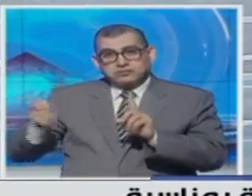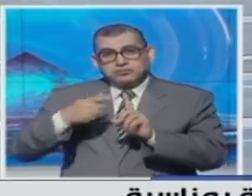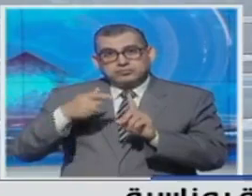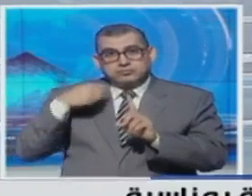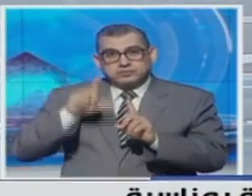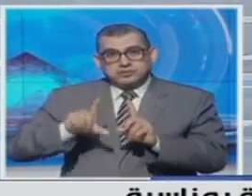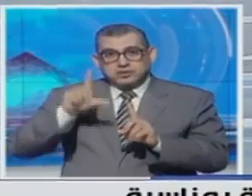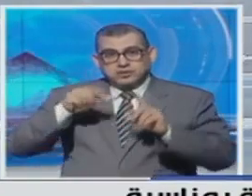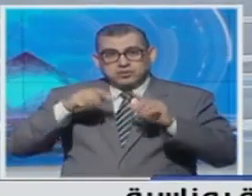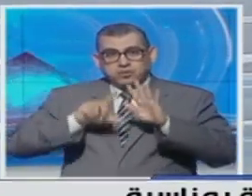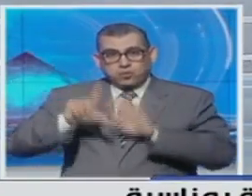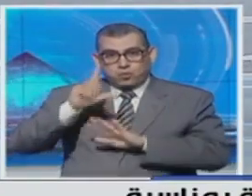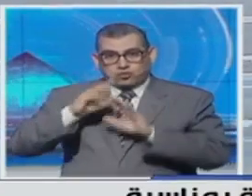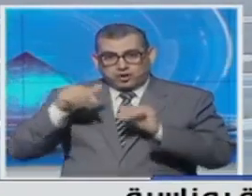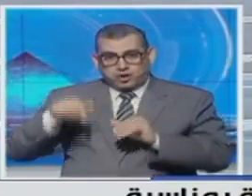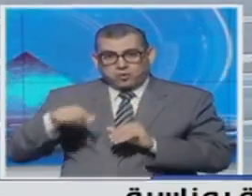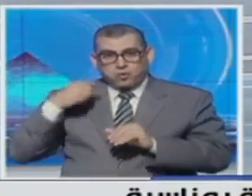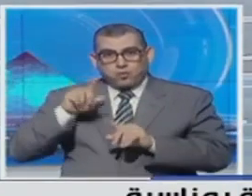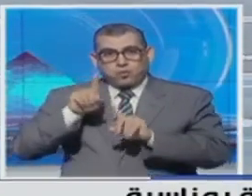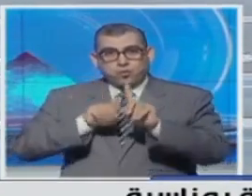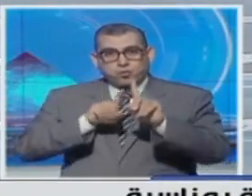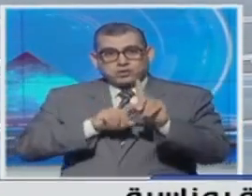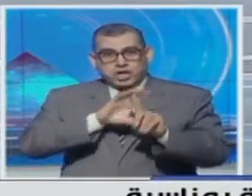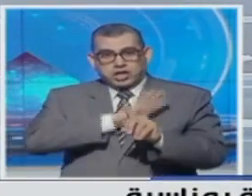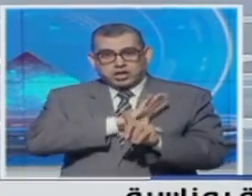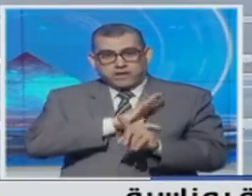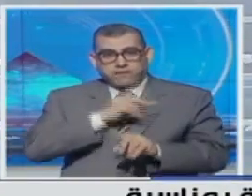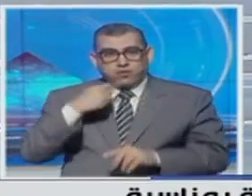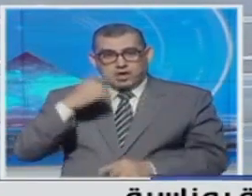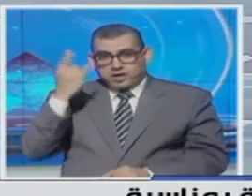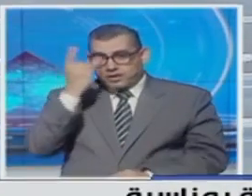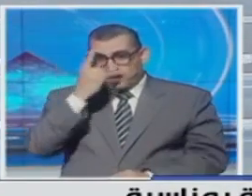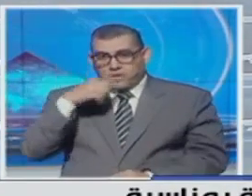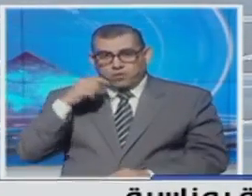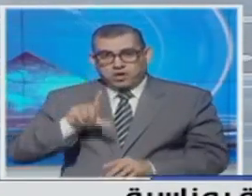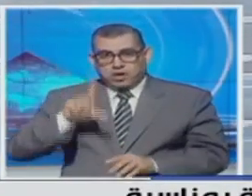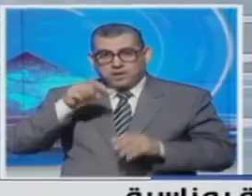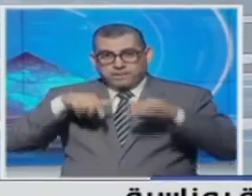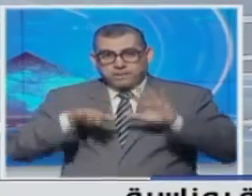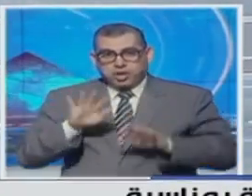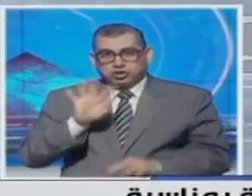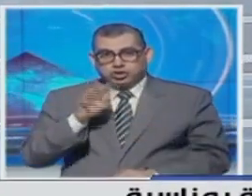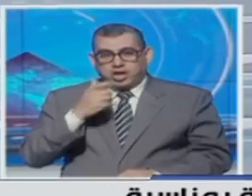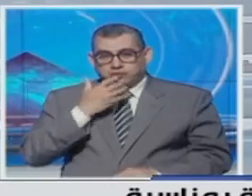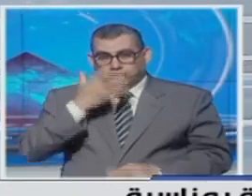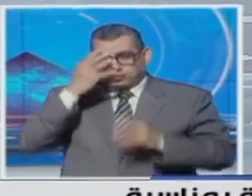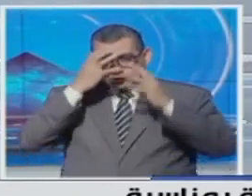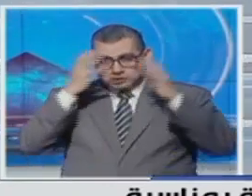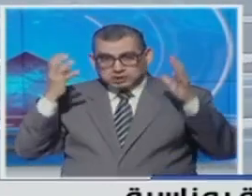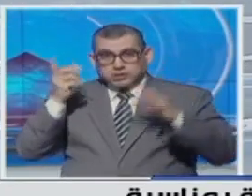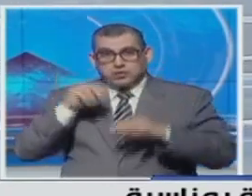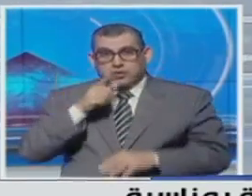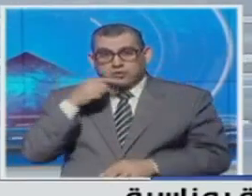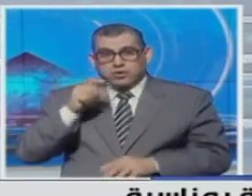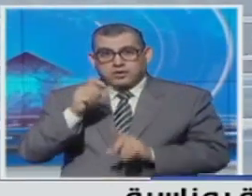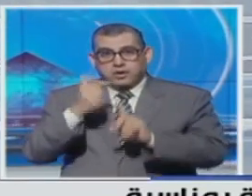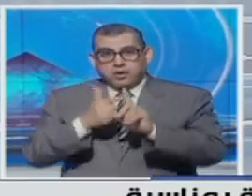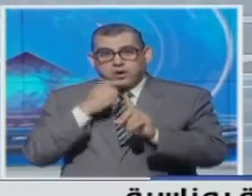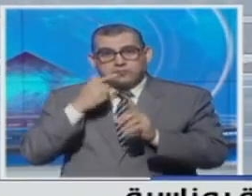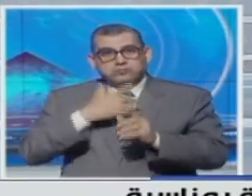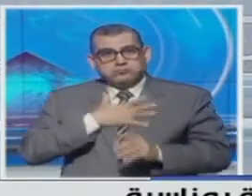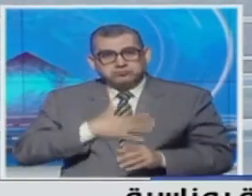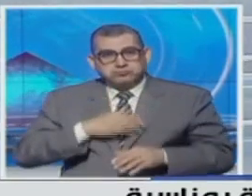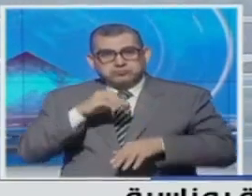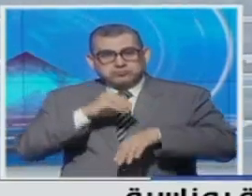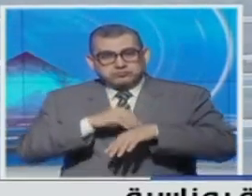السيسي التهنئة من رئيس مجلس الوزراء ووزراء الدفاع والداخلية ورئيسي مجلسي الشيوخ والنواب، حيث